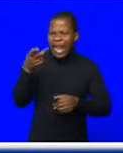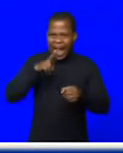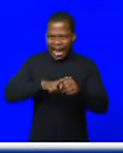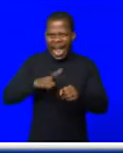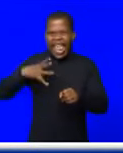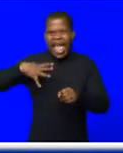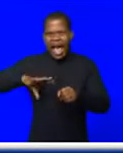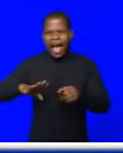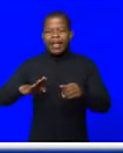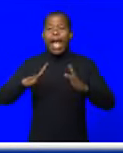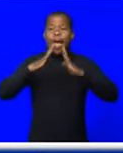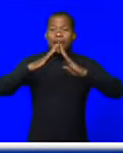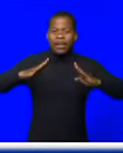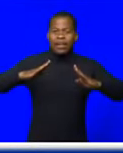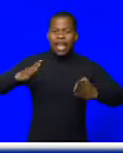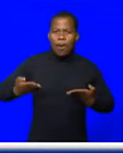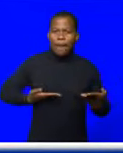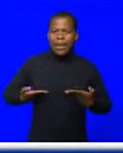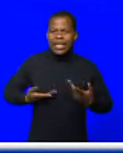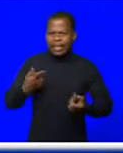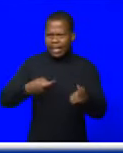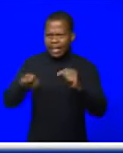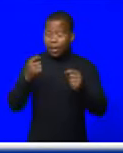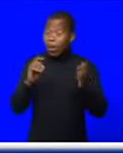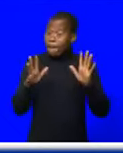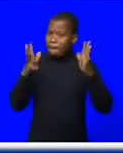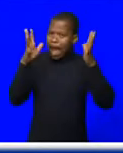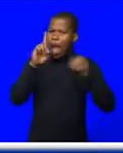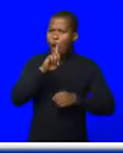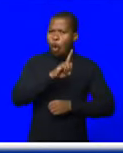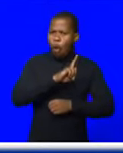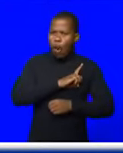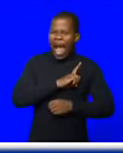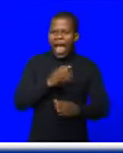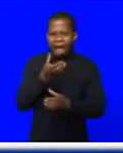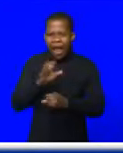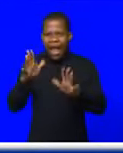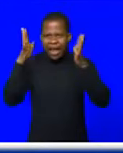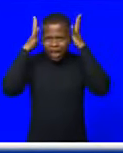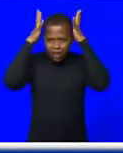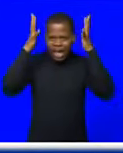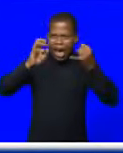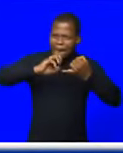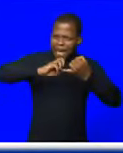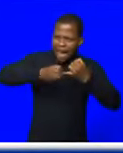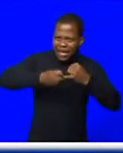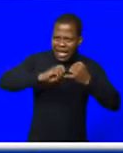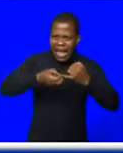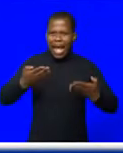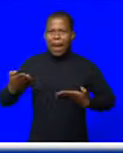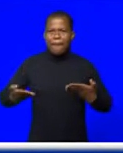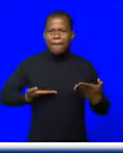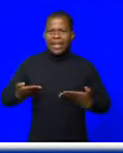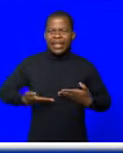litiko letemabhizinisi ngemetamo yekwenta ukuthi kube melula kucala ibhizinisi kuleli. Funa kuva ukuthi